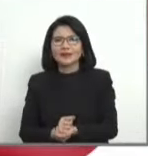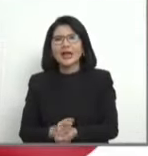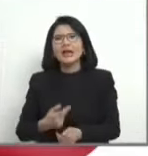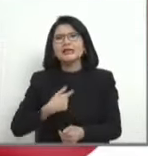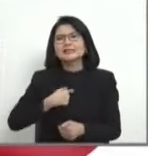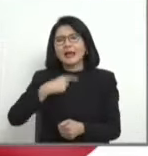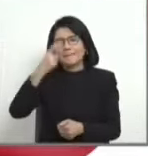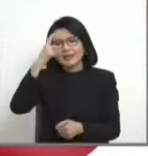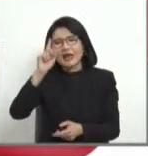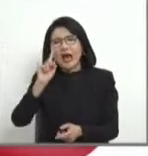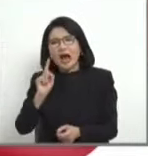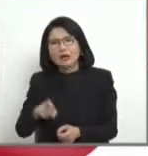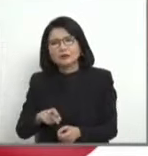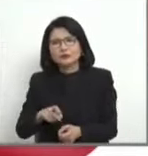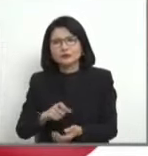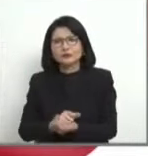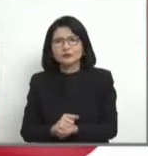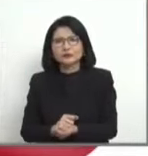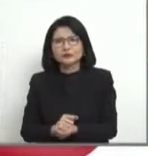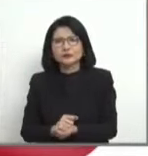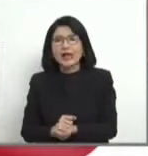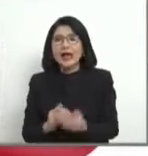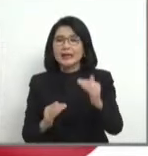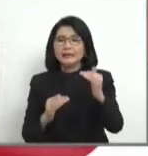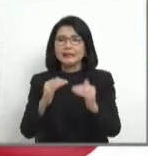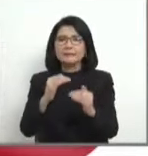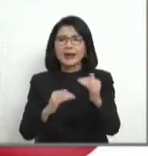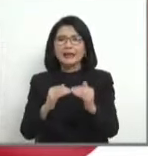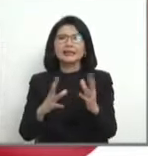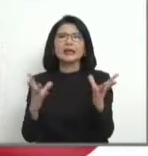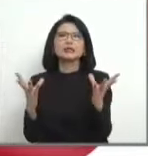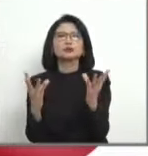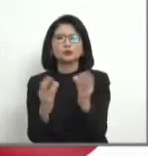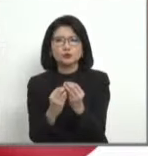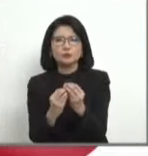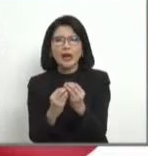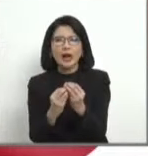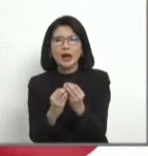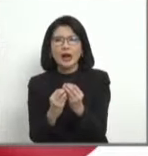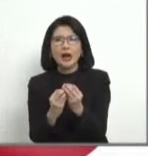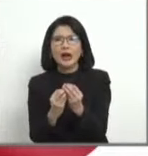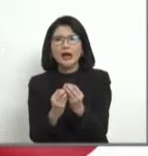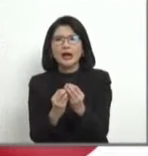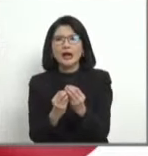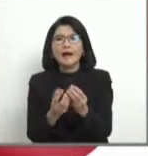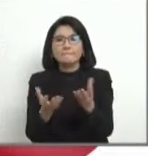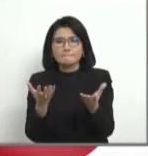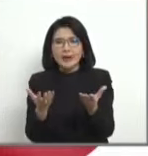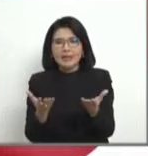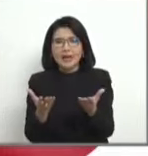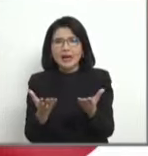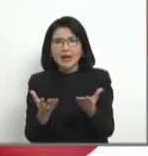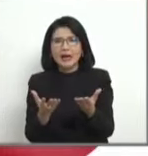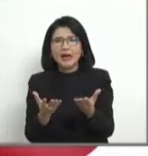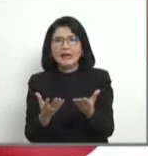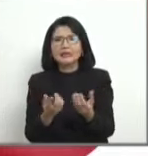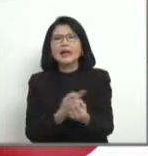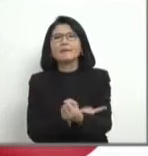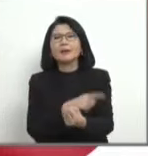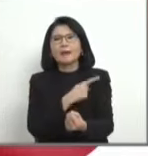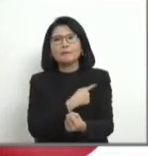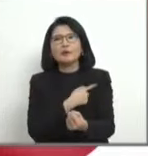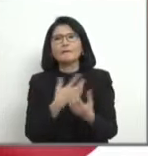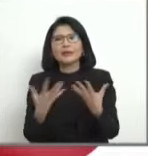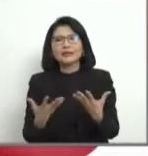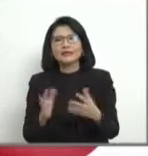saya mesti juga diimbangi dengan proporsionalitas kepada mana yang mampu dan mana yang kurang